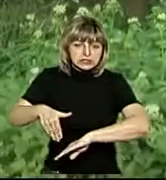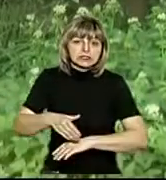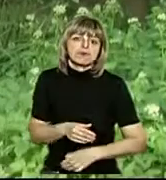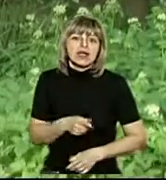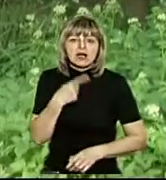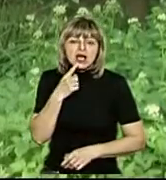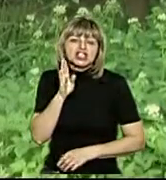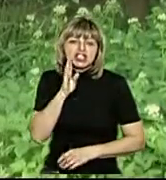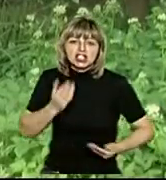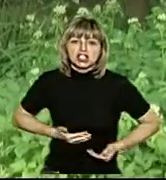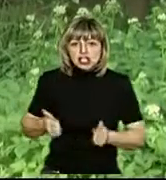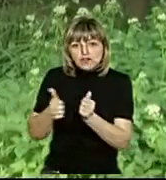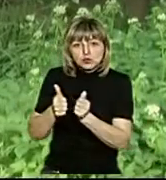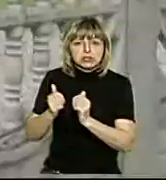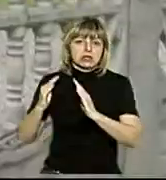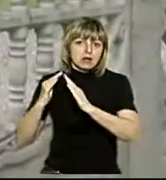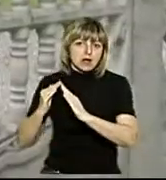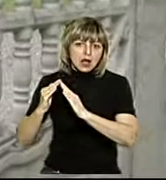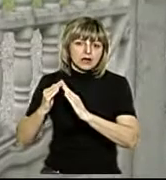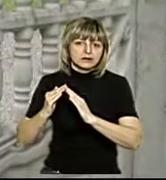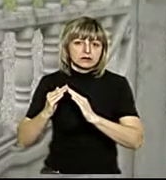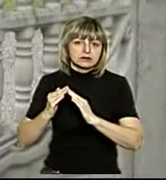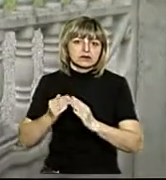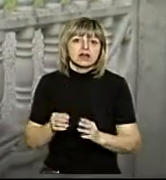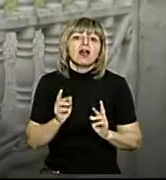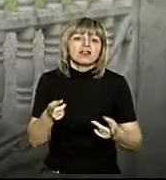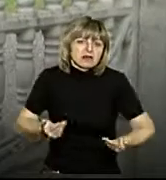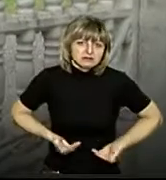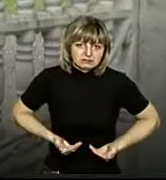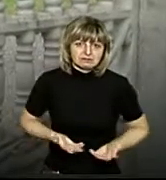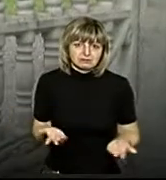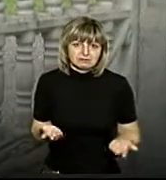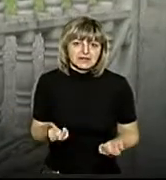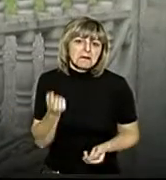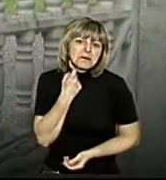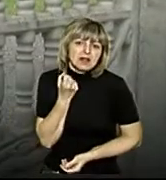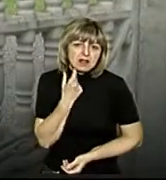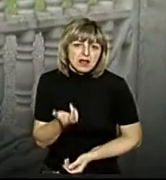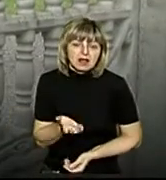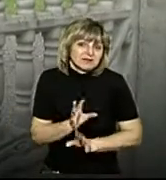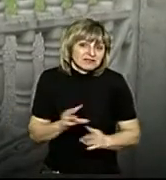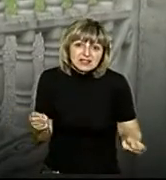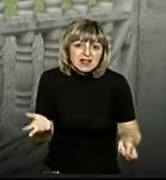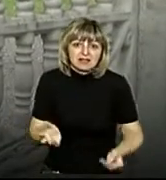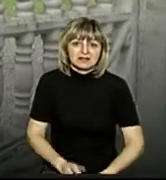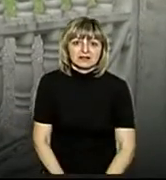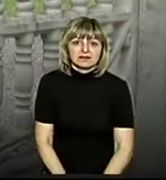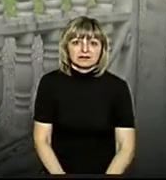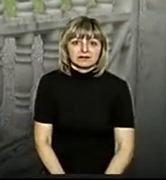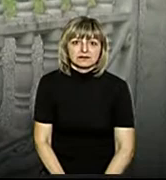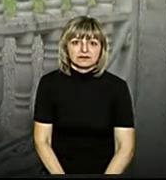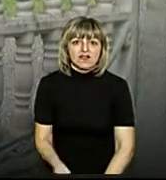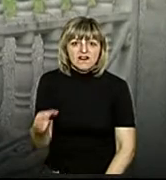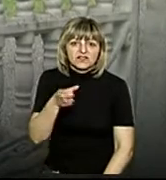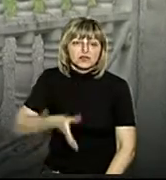Каже, жінка жила у сусідній хаті. В який спосіб вела воду? Пила і все. Половинку